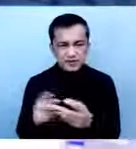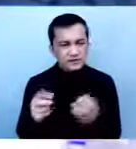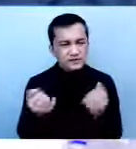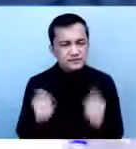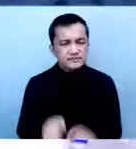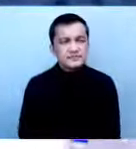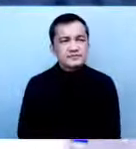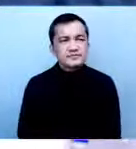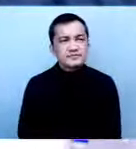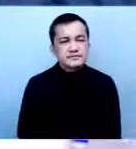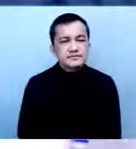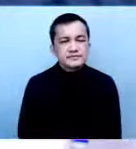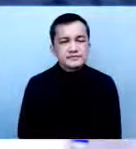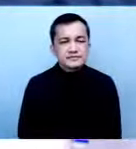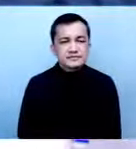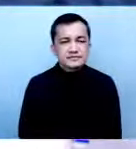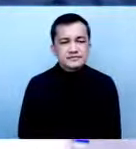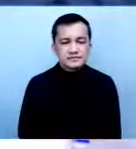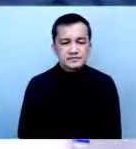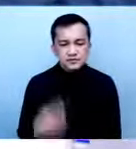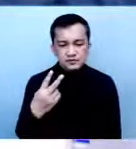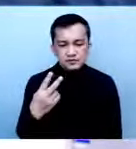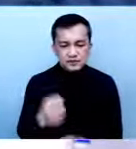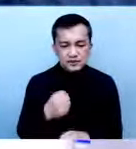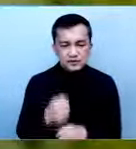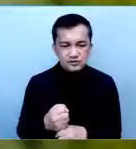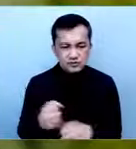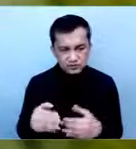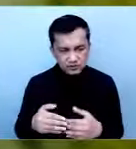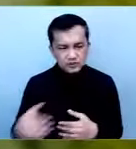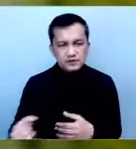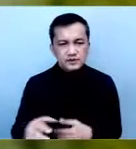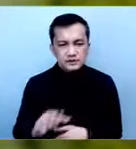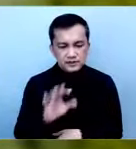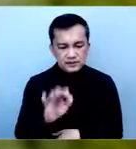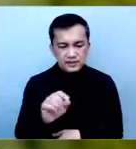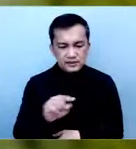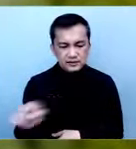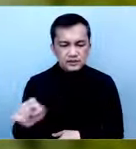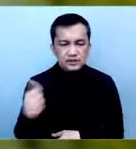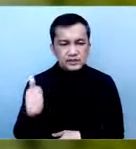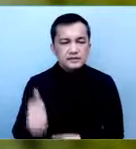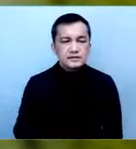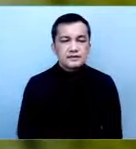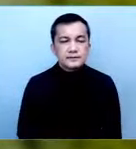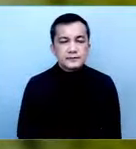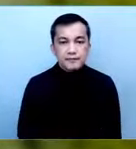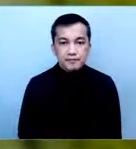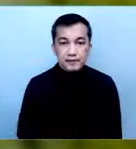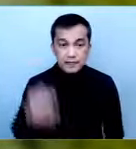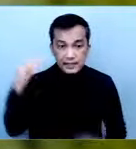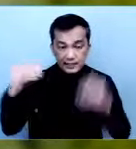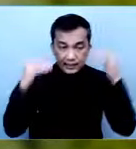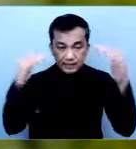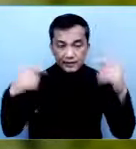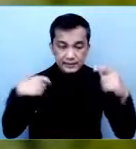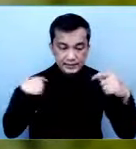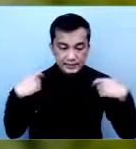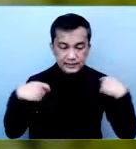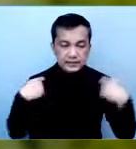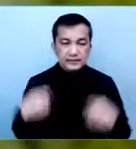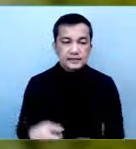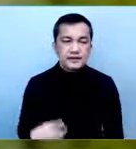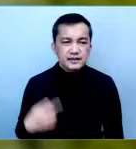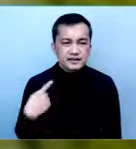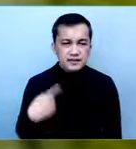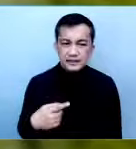sa mga laruan nyo? 2 years old onwards hanggang 9 to 10. And then, pag medyo malalaki na mga teens, meron po tayong nga tulad